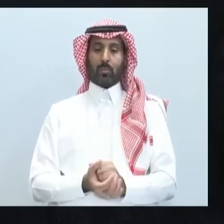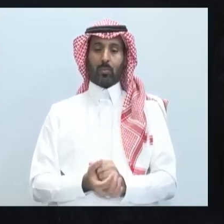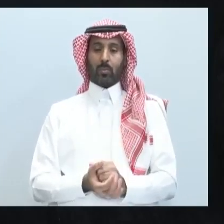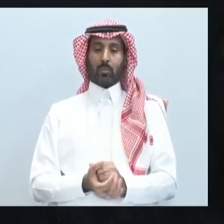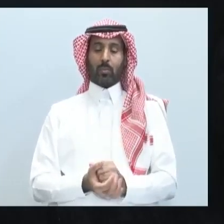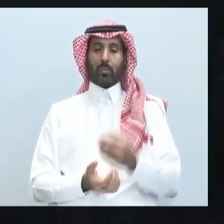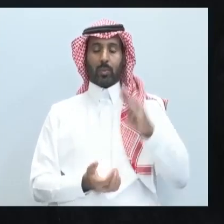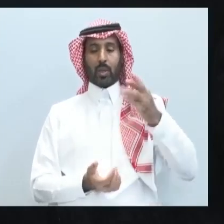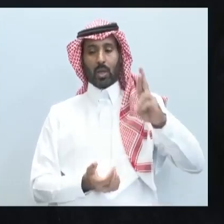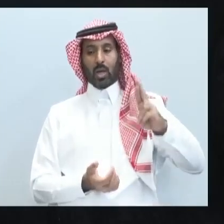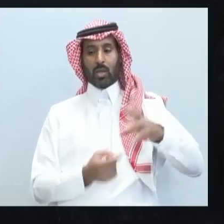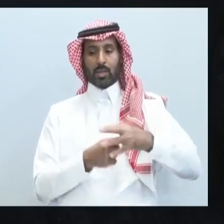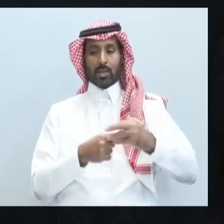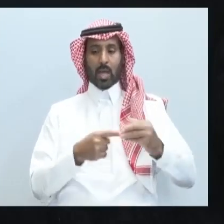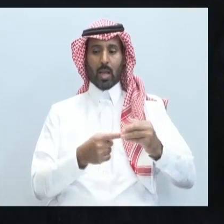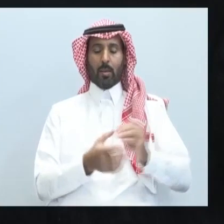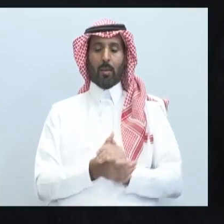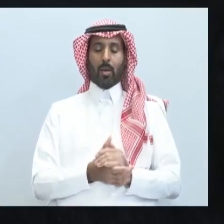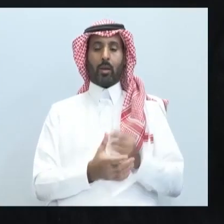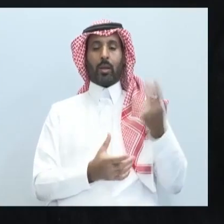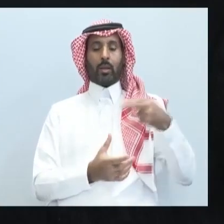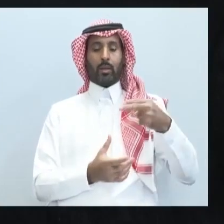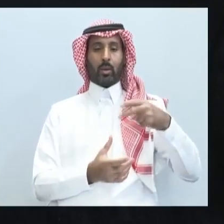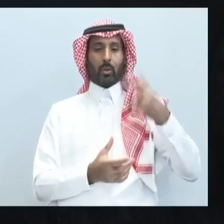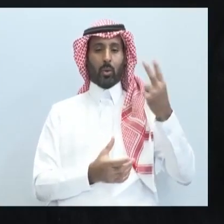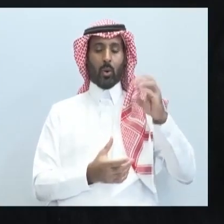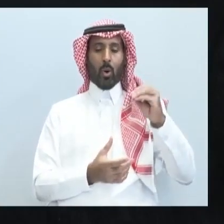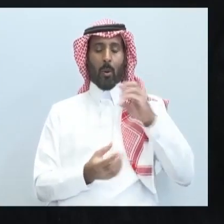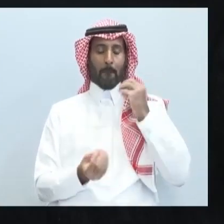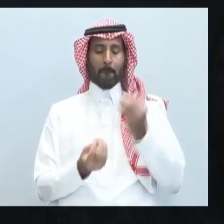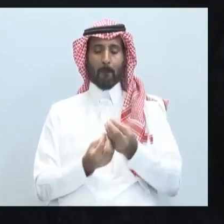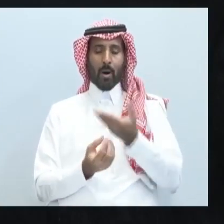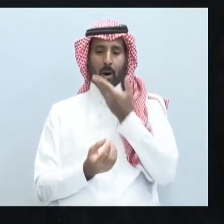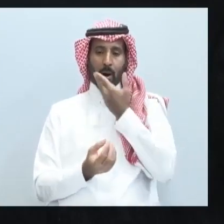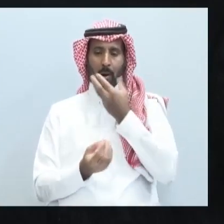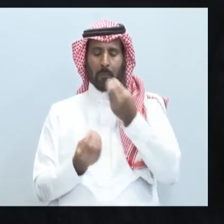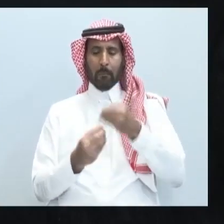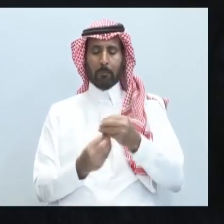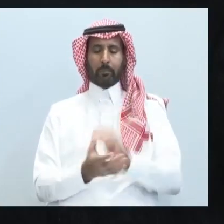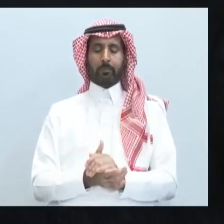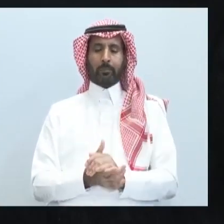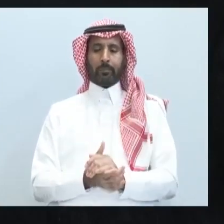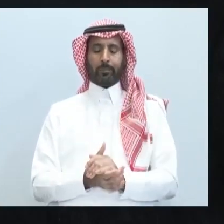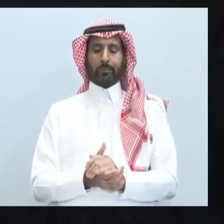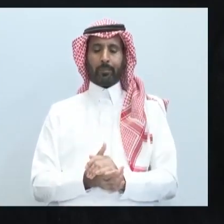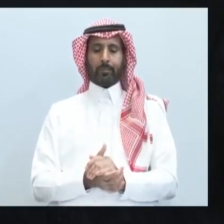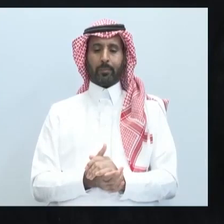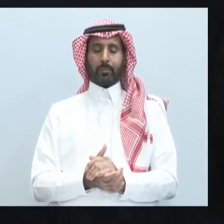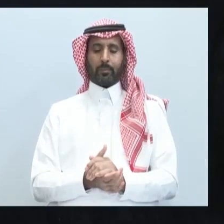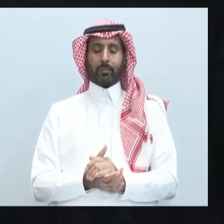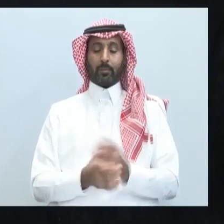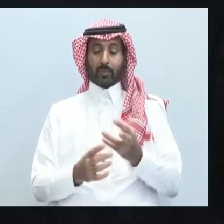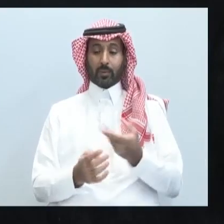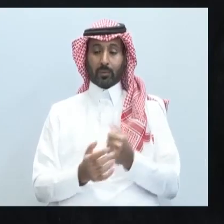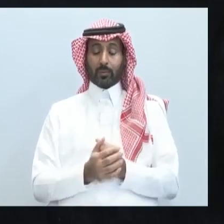النواتج البي ار سالب بينما الاتش تو او هو القاعده والمرافق له لابد ان يكون في النواتج اللي هو اتش 3